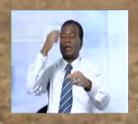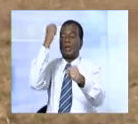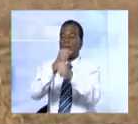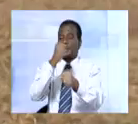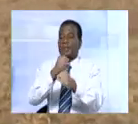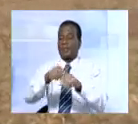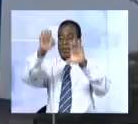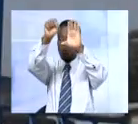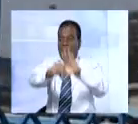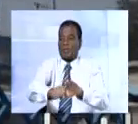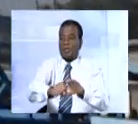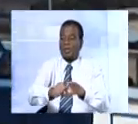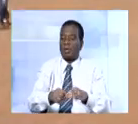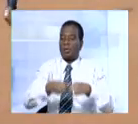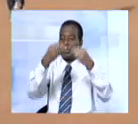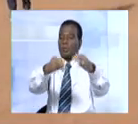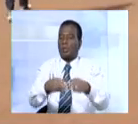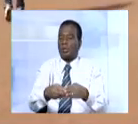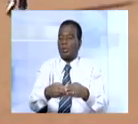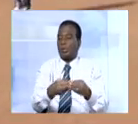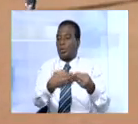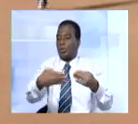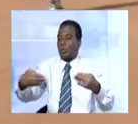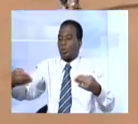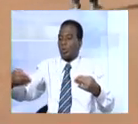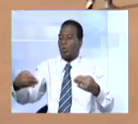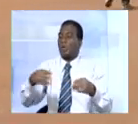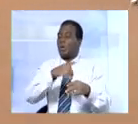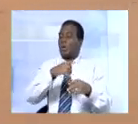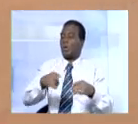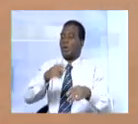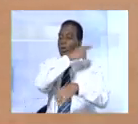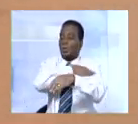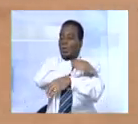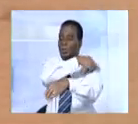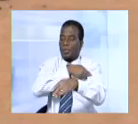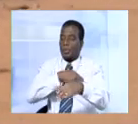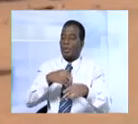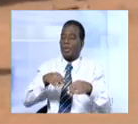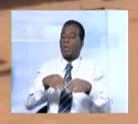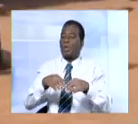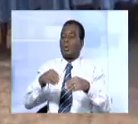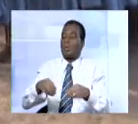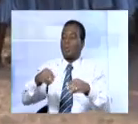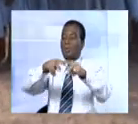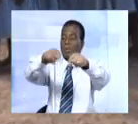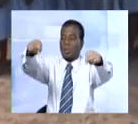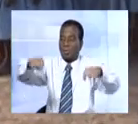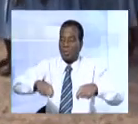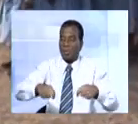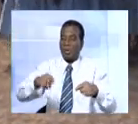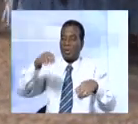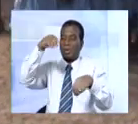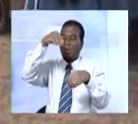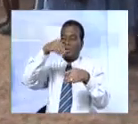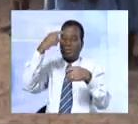conseil, dotation en équipement des foyers féminins, des centres de santé, commande de tables bancs pour certaines écoles de la région